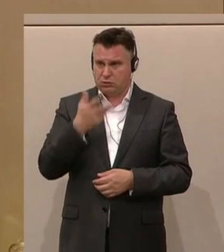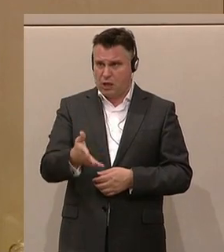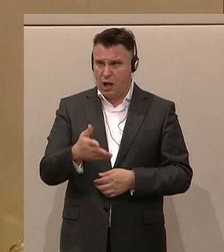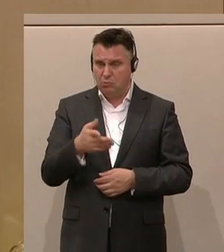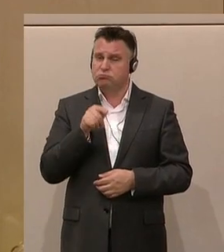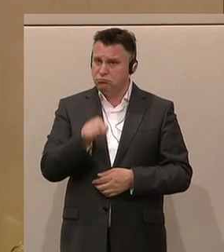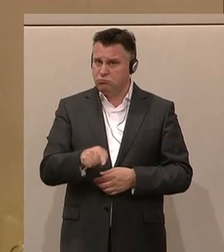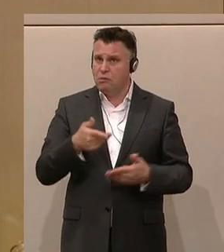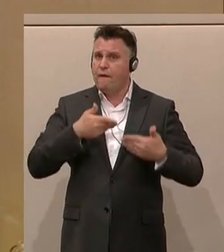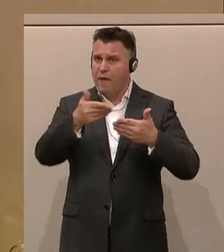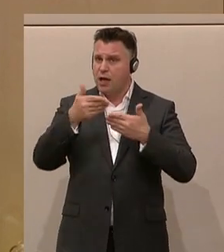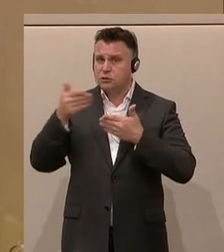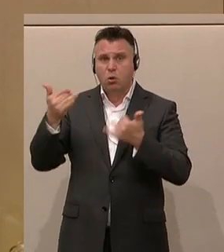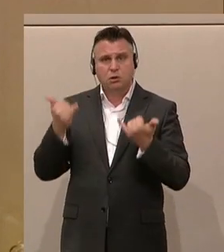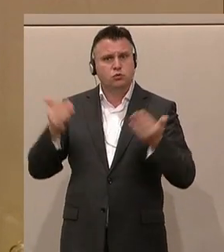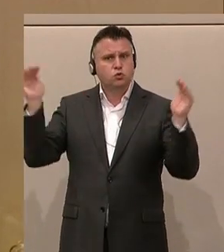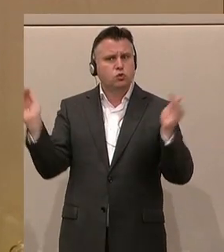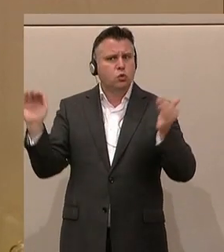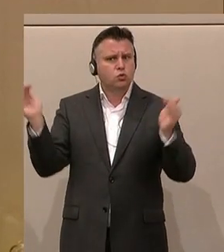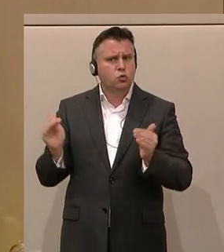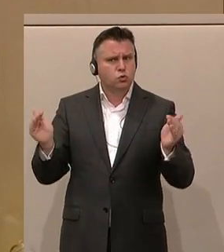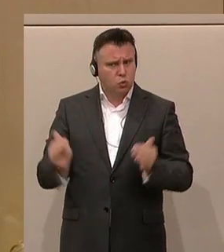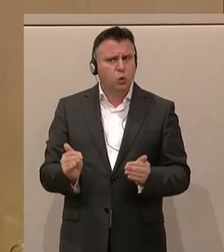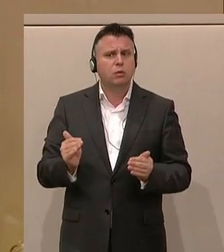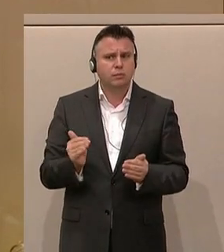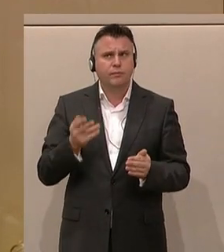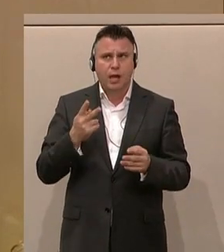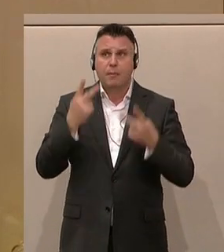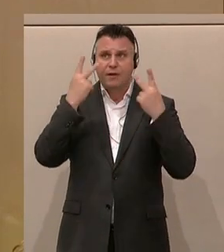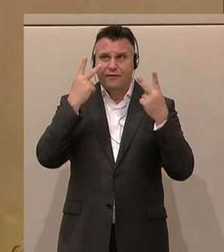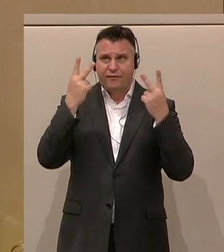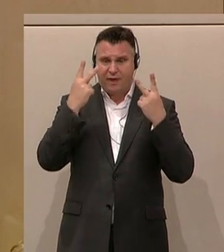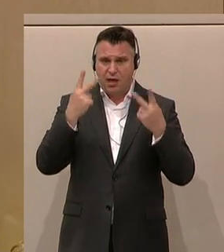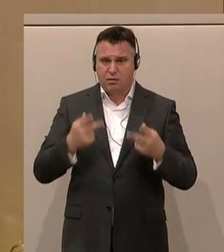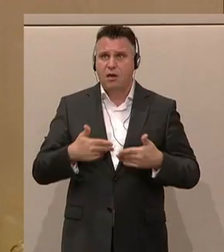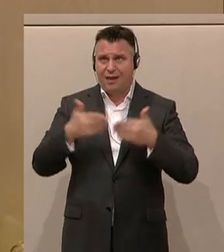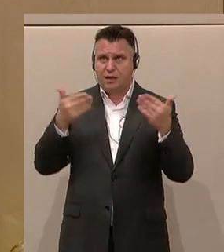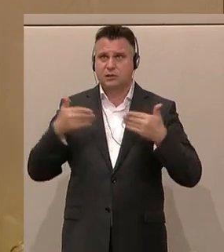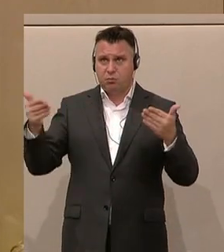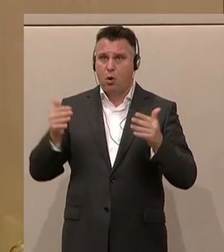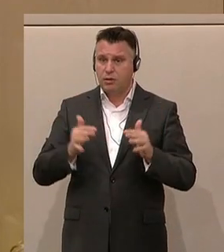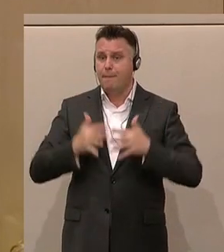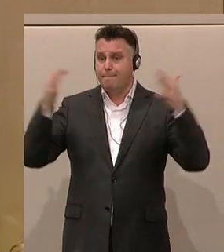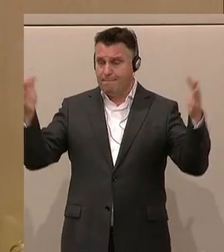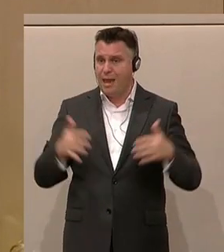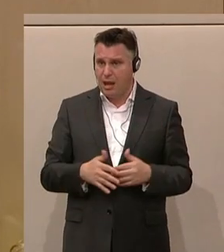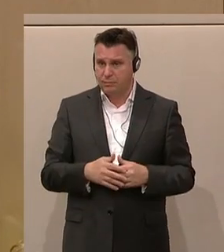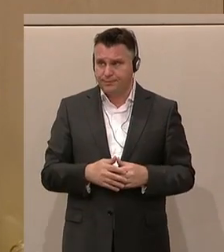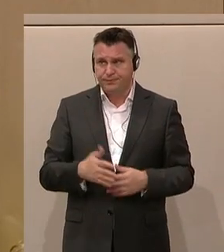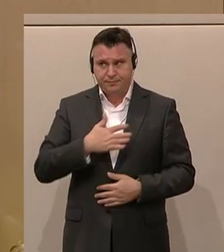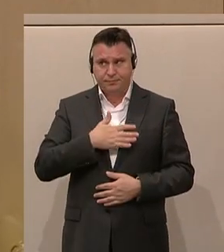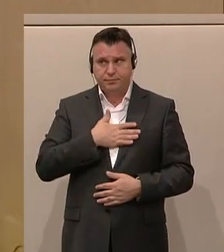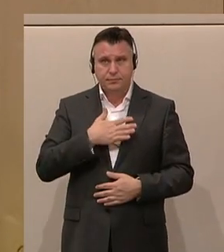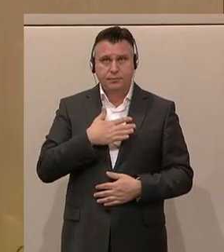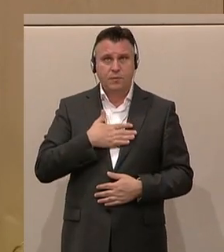die Menge der Exporte zurückgegangen ist, aber dass es de facto so war, dass der Wert der Exporte gestiegen ist. Und das ist auch aus